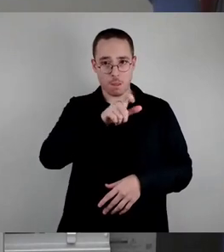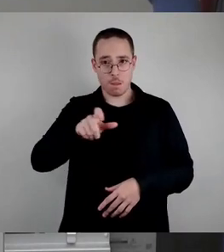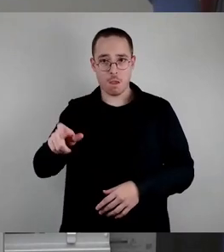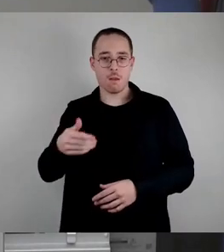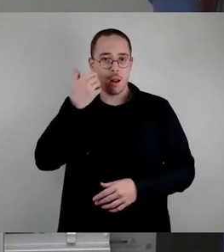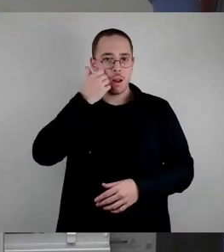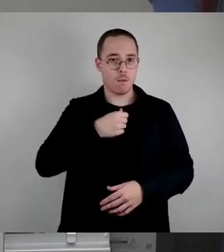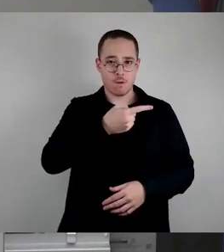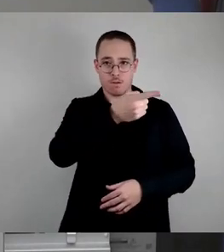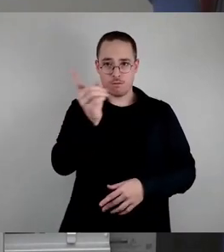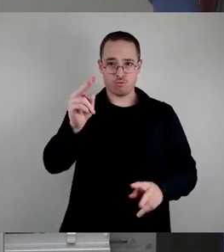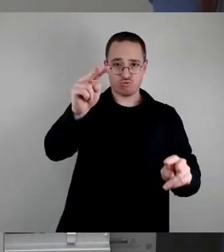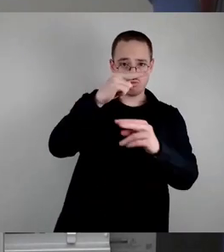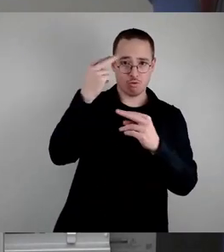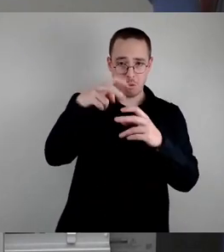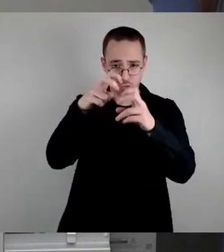Stream.